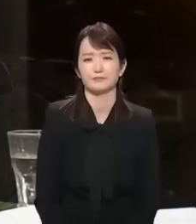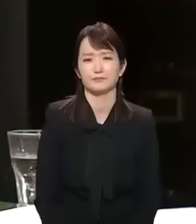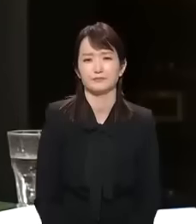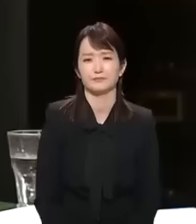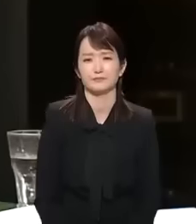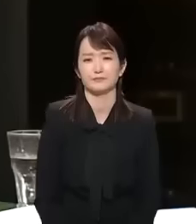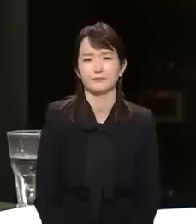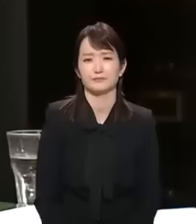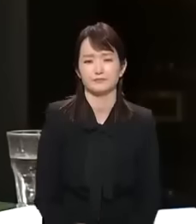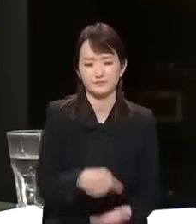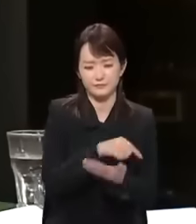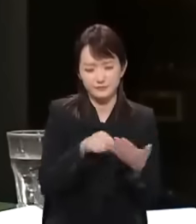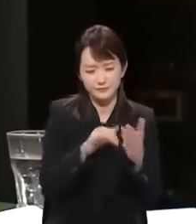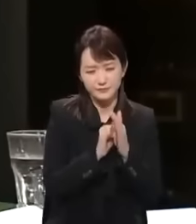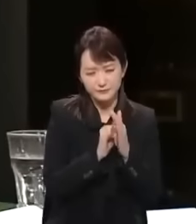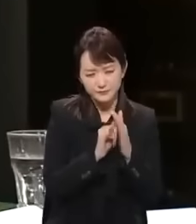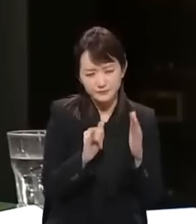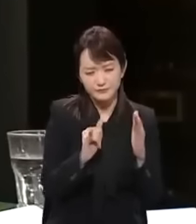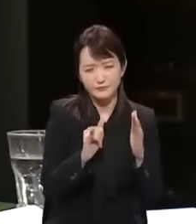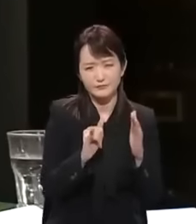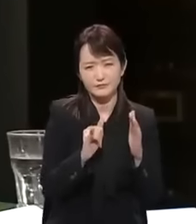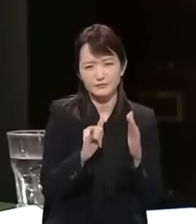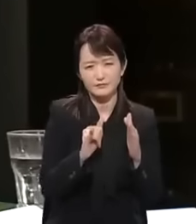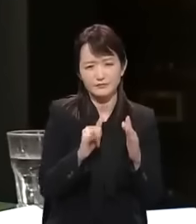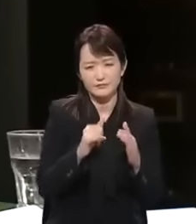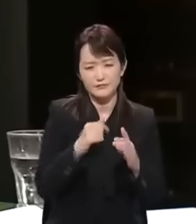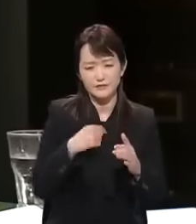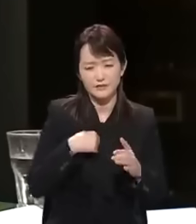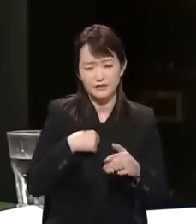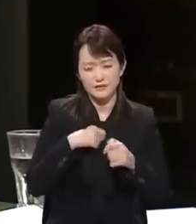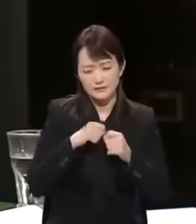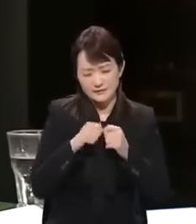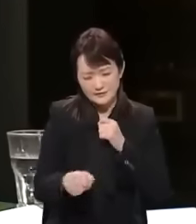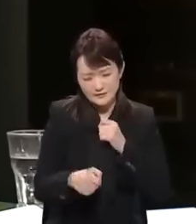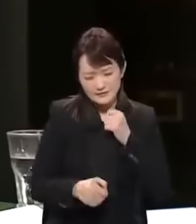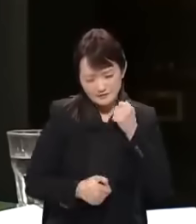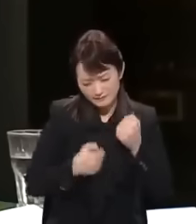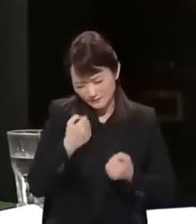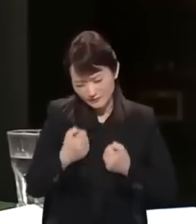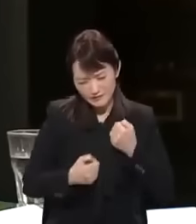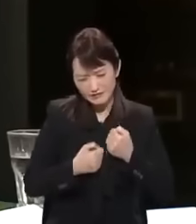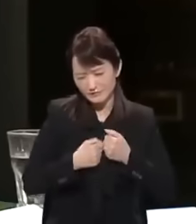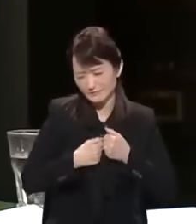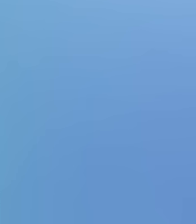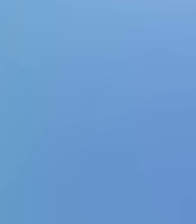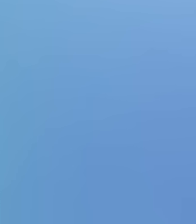그 유가족들이 얼마나 정말 가슴이 찢어질까 또 생각이